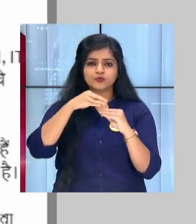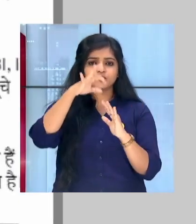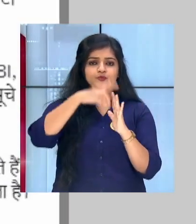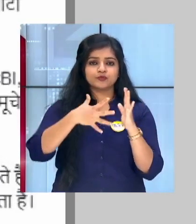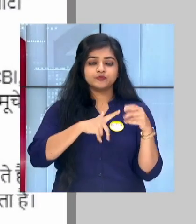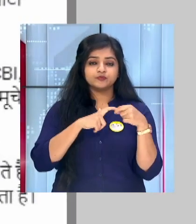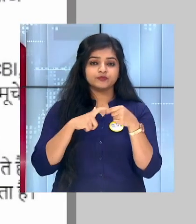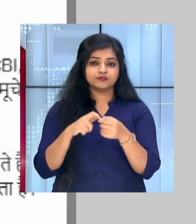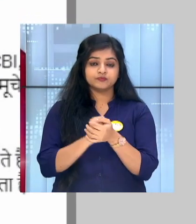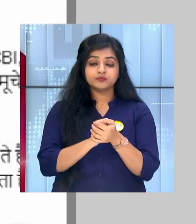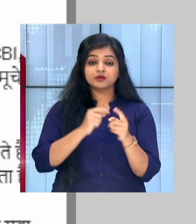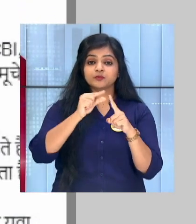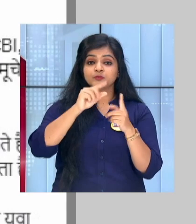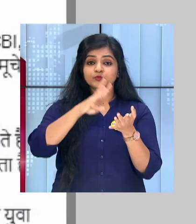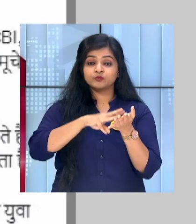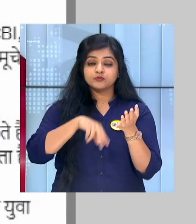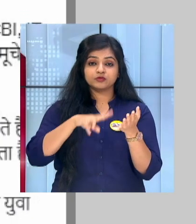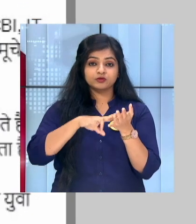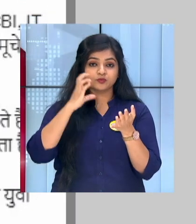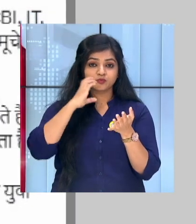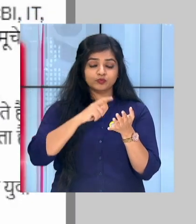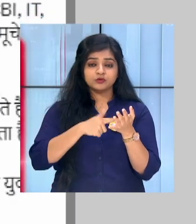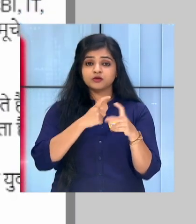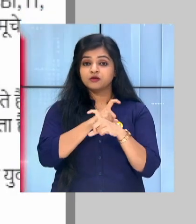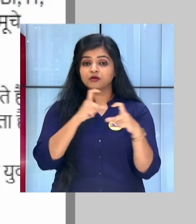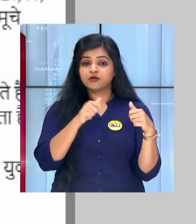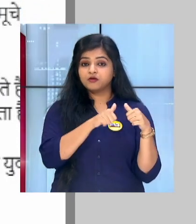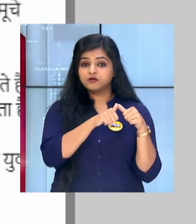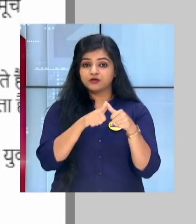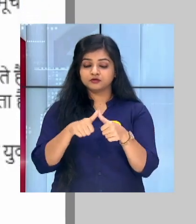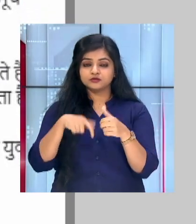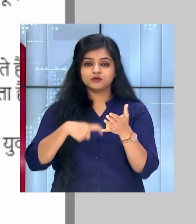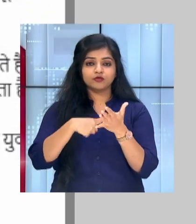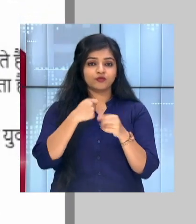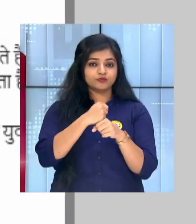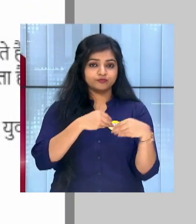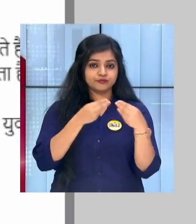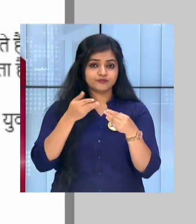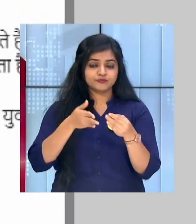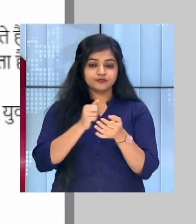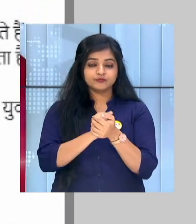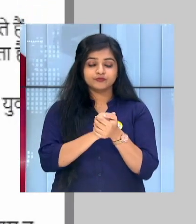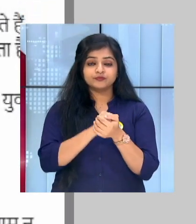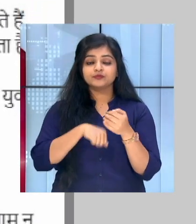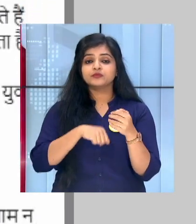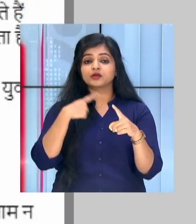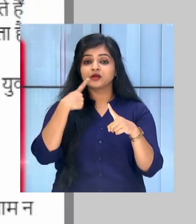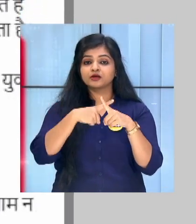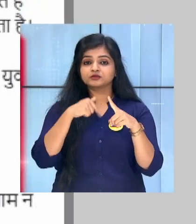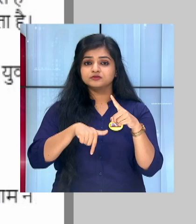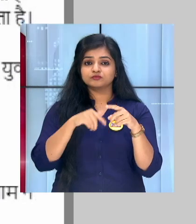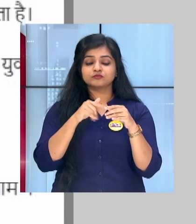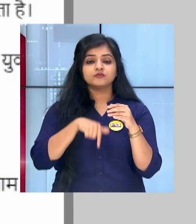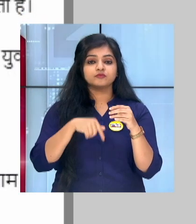ഉന്മേഷ്, ഈ പ്രധാനമന്ത്രി നരേന്ദ്രമോദിക്ക് വ്യക്തമായ മറുപടിയാണ് രാഹുൽ ഗാന്ധി ഇപ്പോൾ നൽകിയിരിക്കുന്നത്. എക്സ്പോസിലൂടെയാണ് അത്തരം മറുപടി ഉണ്ടായിരിക്കുന്നത്. അതായത്